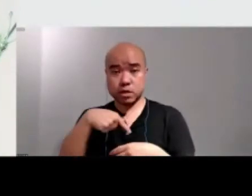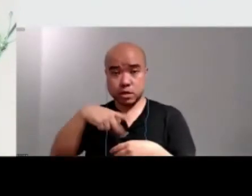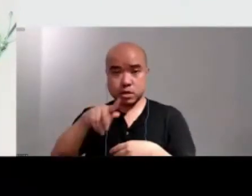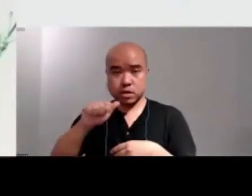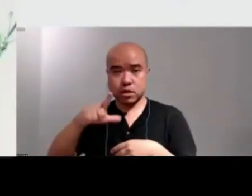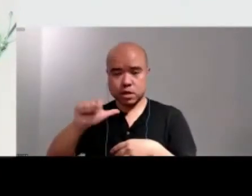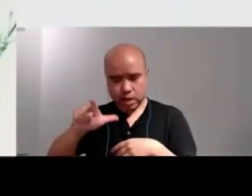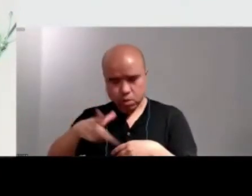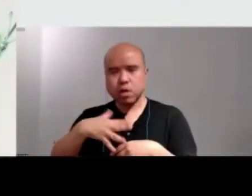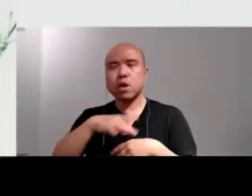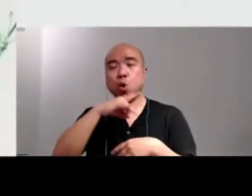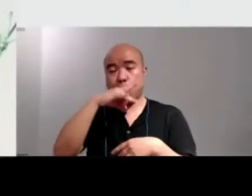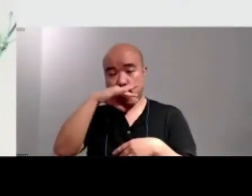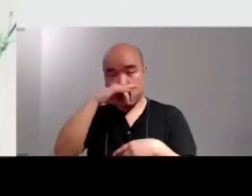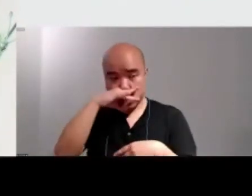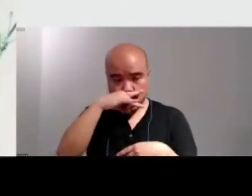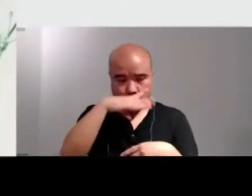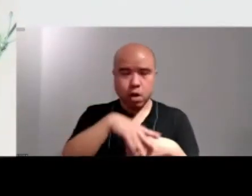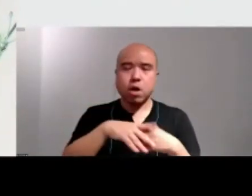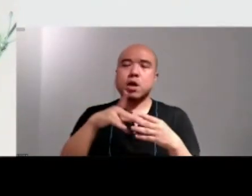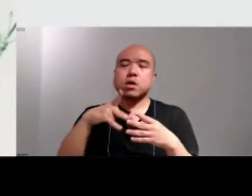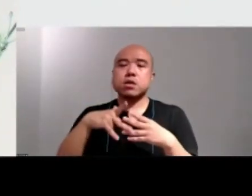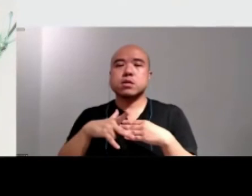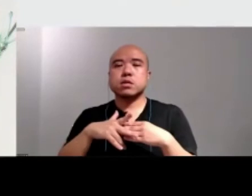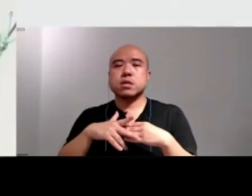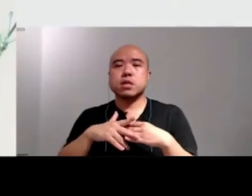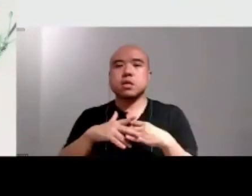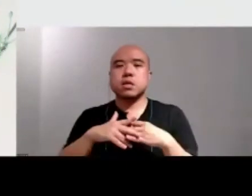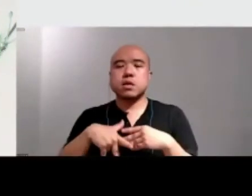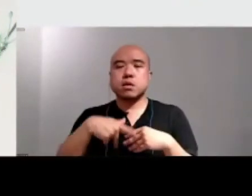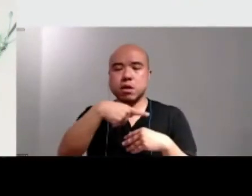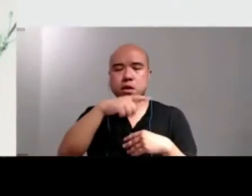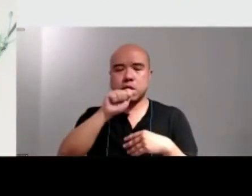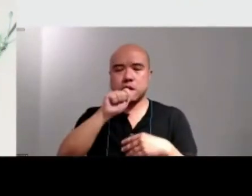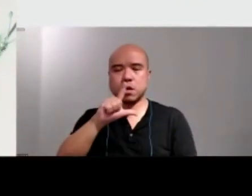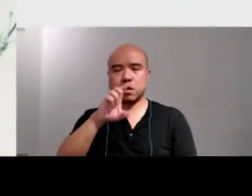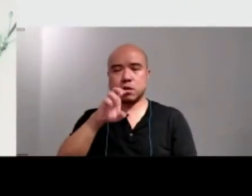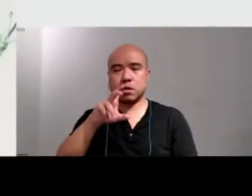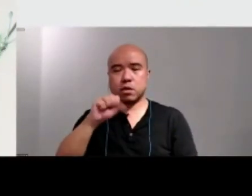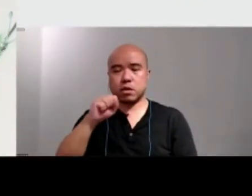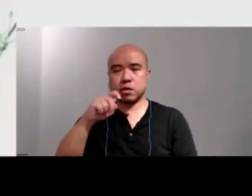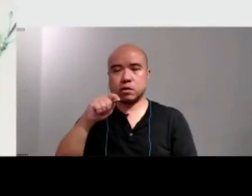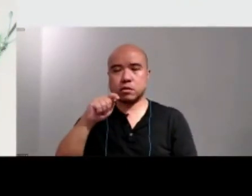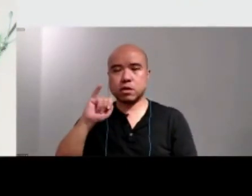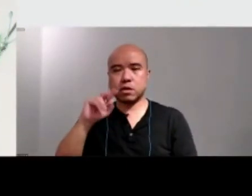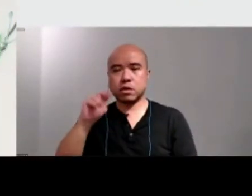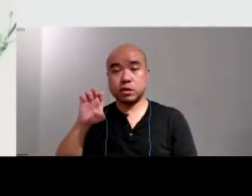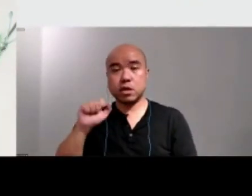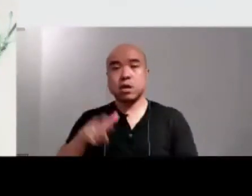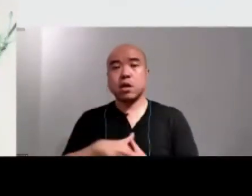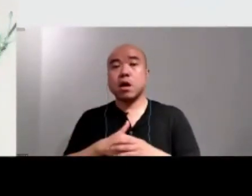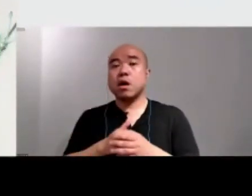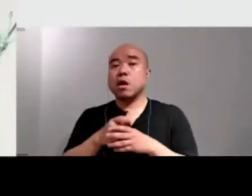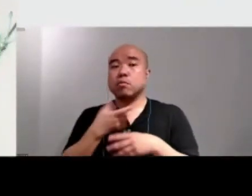達的婦女團體，巴勒斯坦的一些社企和一些機